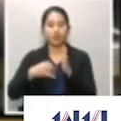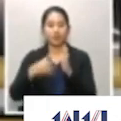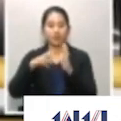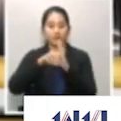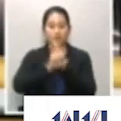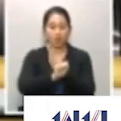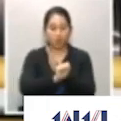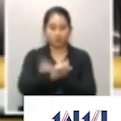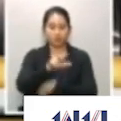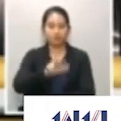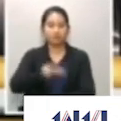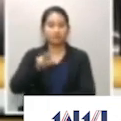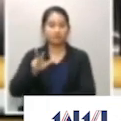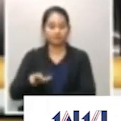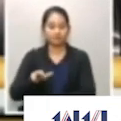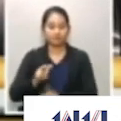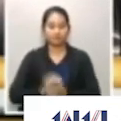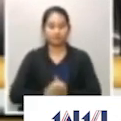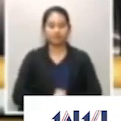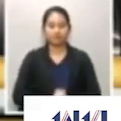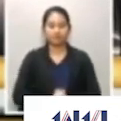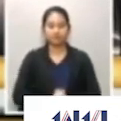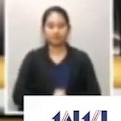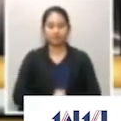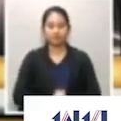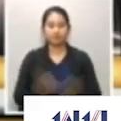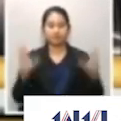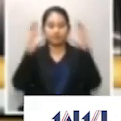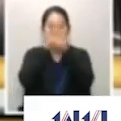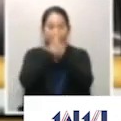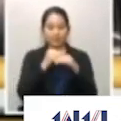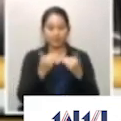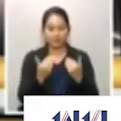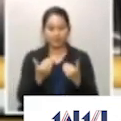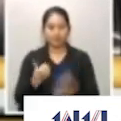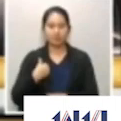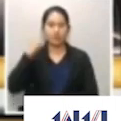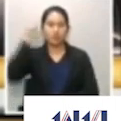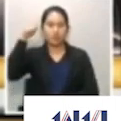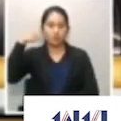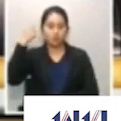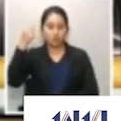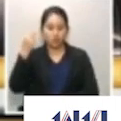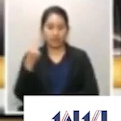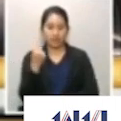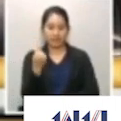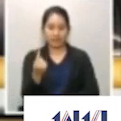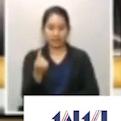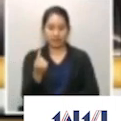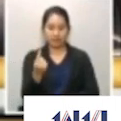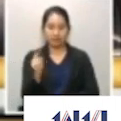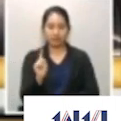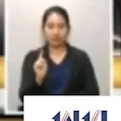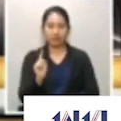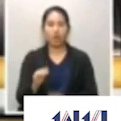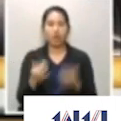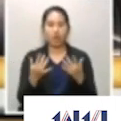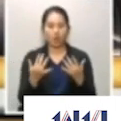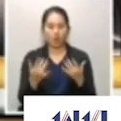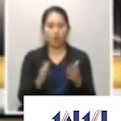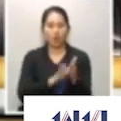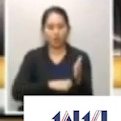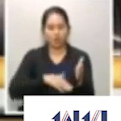รคเพื่อไทยท่านประธานคะในค่ำคืนนี้มีผู้หญิงเพียงเสียงเดียวเท่านั้นค่ะรอมาแสนนาน